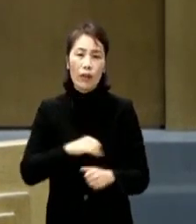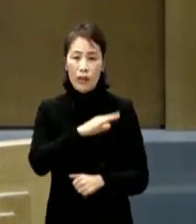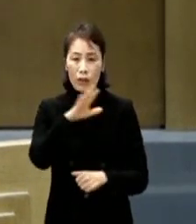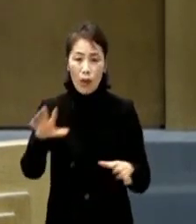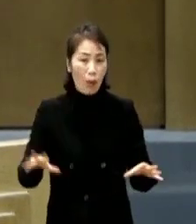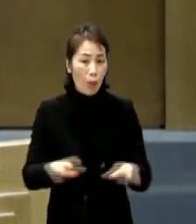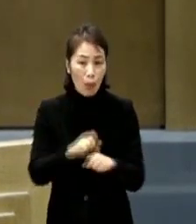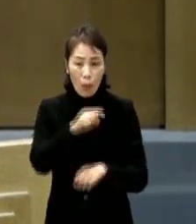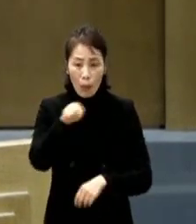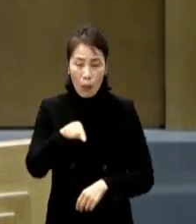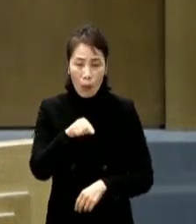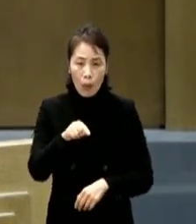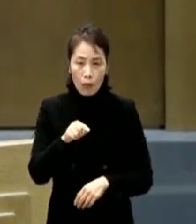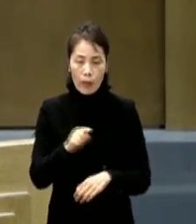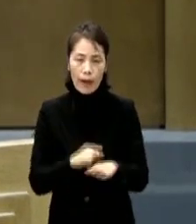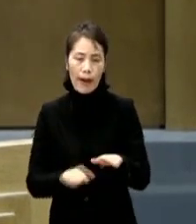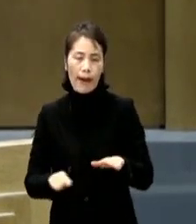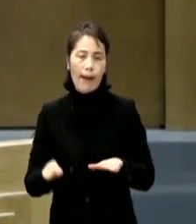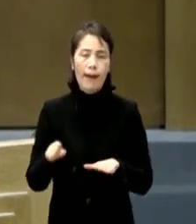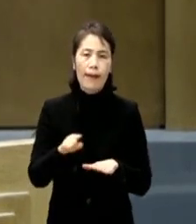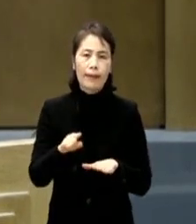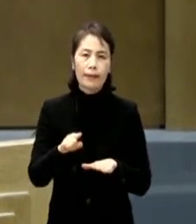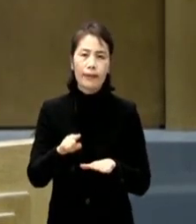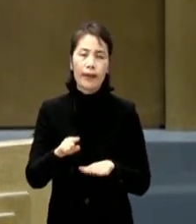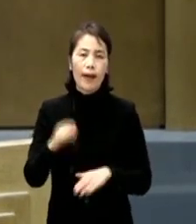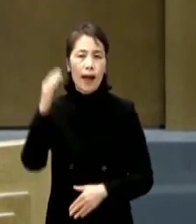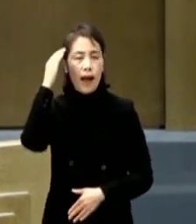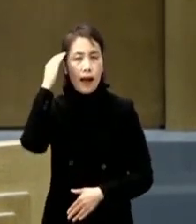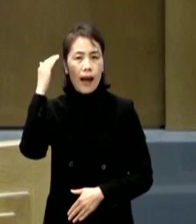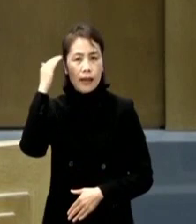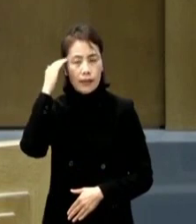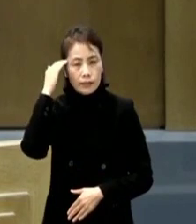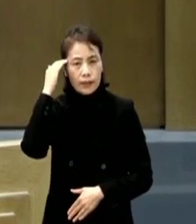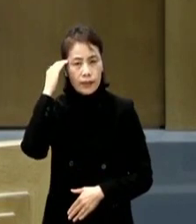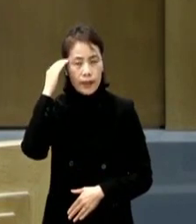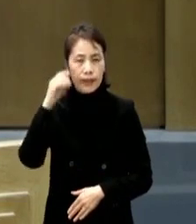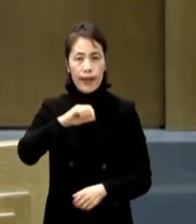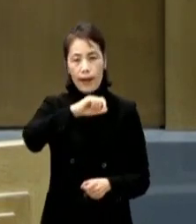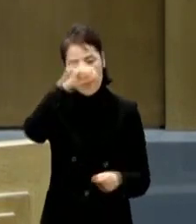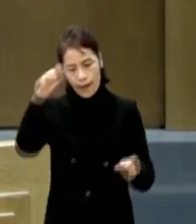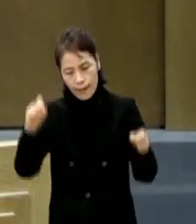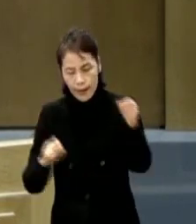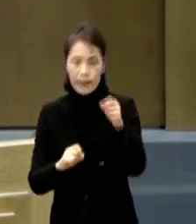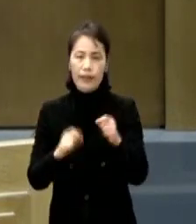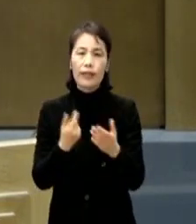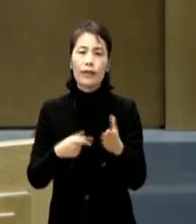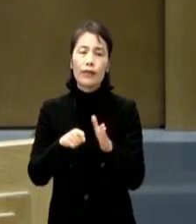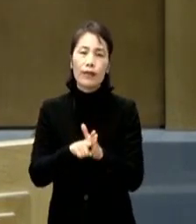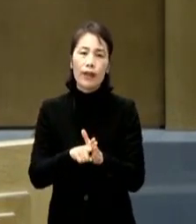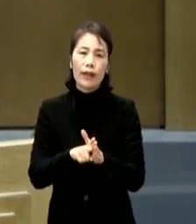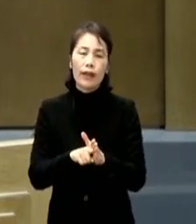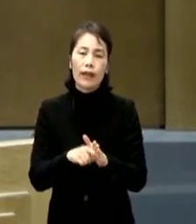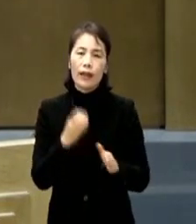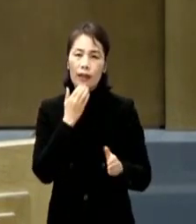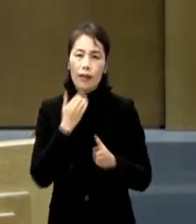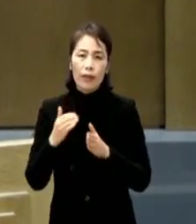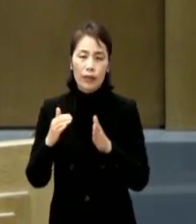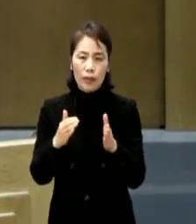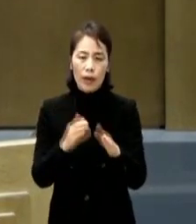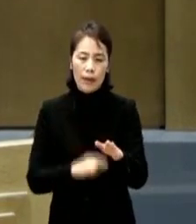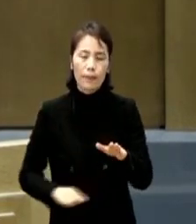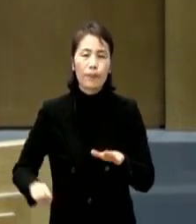복합적 위기 상황을 돌파하고 거꾸로 가는 대한민국의 시계를 되돌리기 위해 경기도가 앞장서